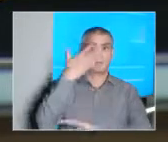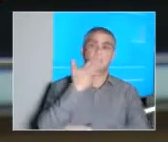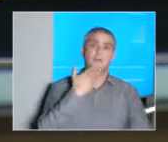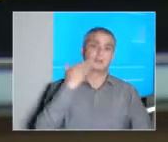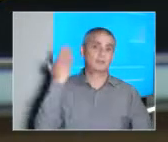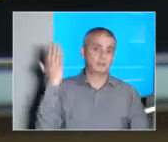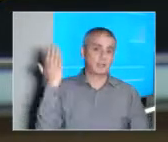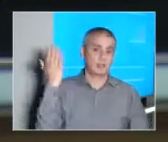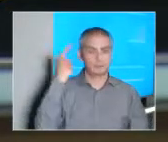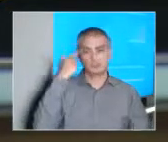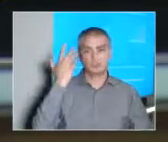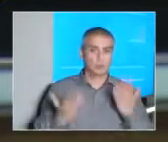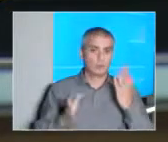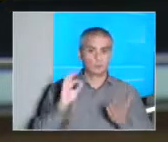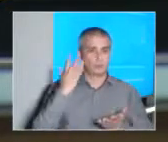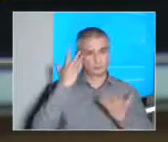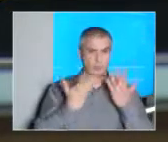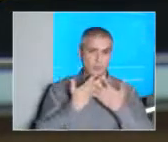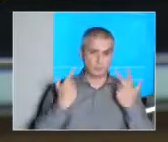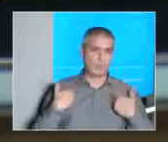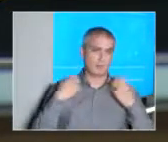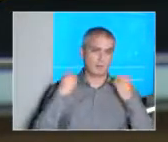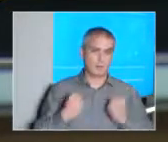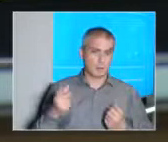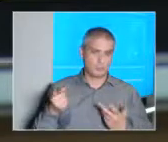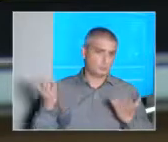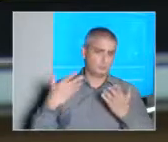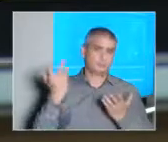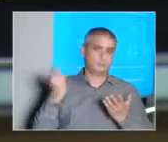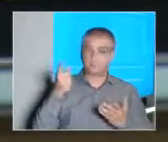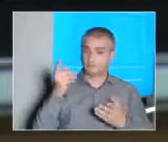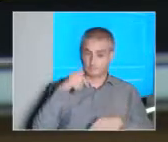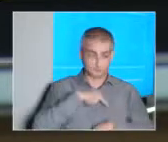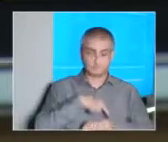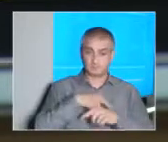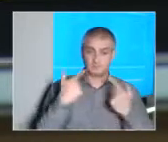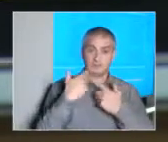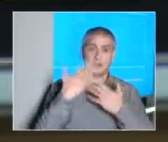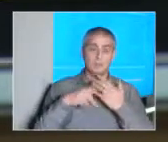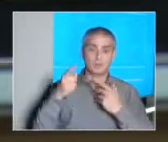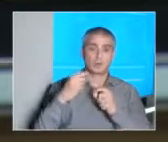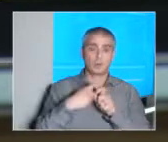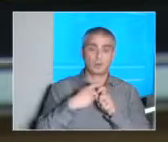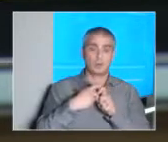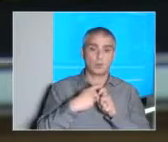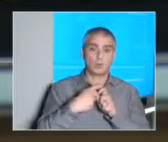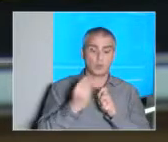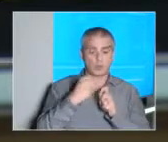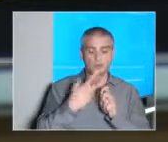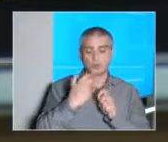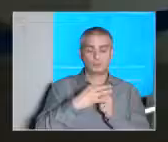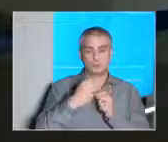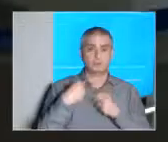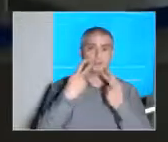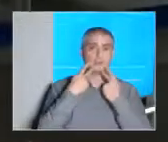מדינת ישראל, משיקולים, שהם שיקולים בוריים, ביטחוניים, וכן על דרך אגב, תוך כדי המלחמה האחרונה, הוא עורך ב-300 מטר כדי